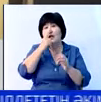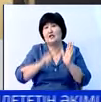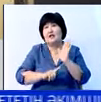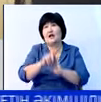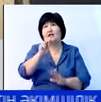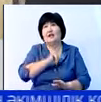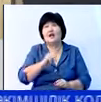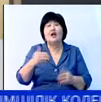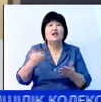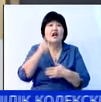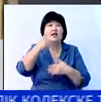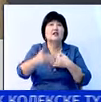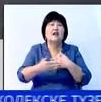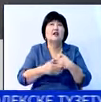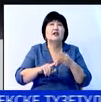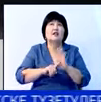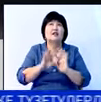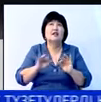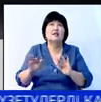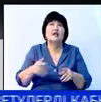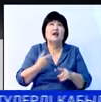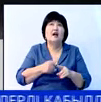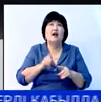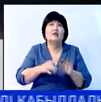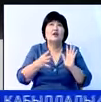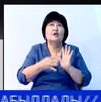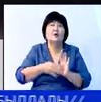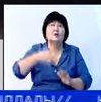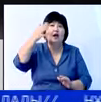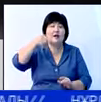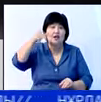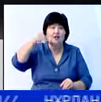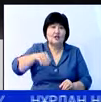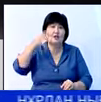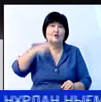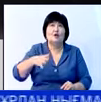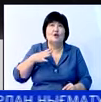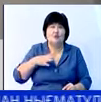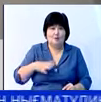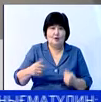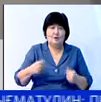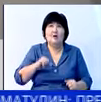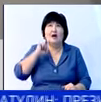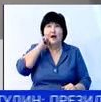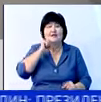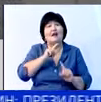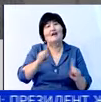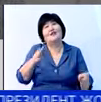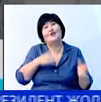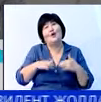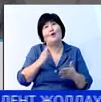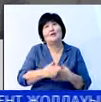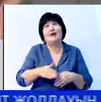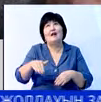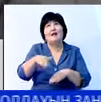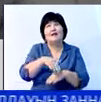қосылды. Жаңа жыл алдында орындалған игі іс әсіресе 9-шы қабаттан жерге түсу мұң болған Фатима жейді айрықша қуантты.